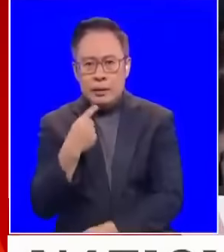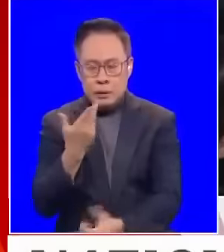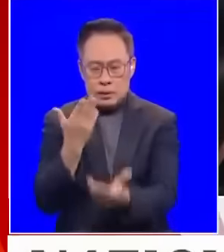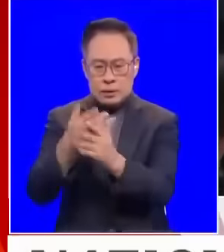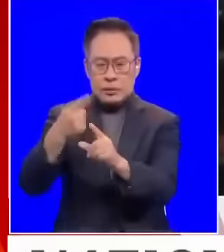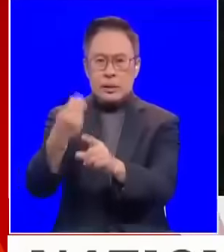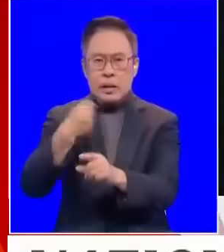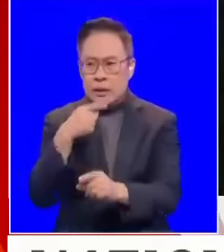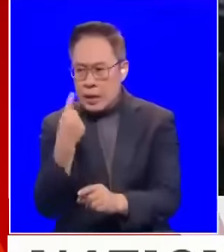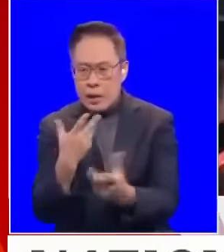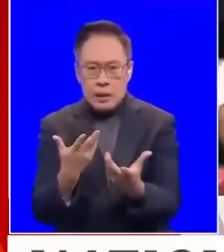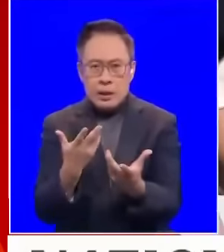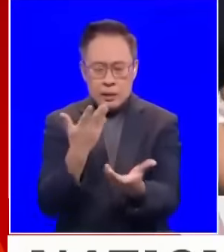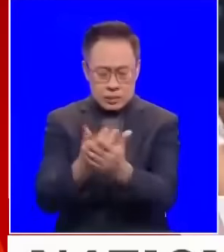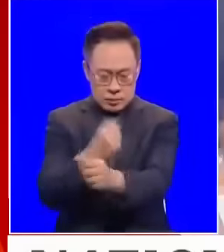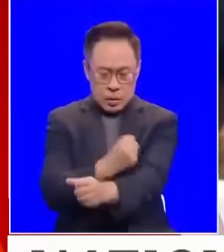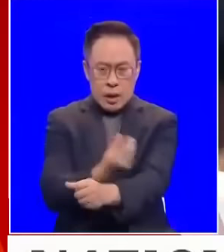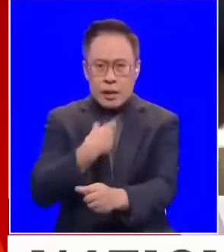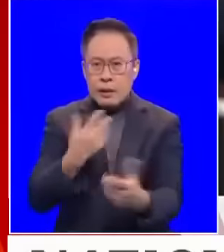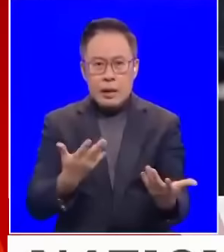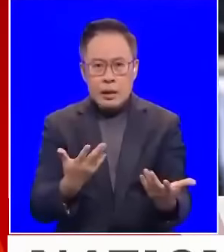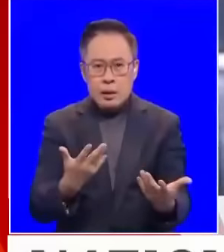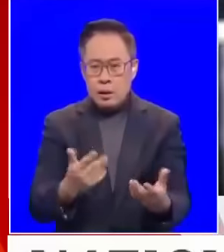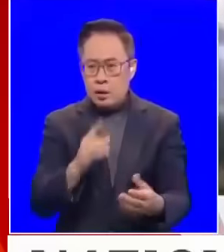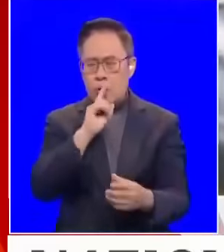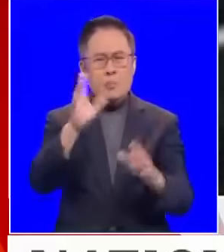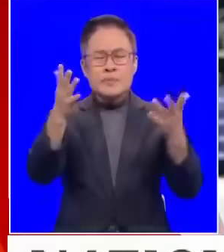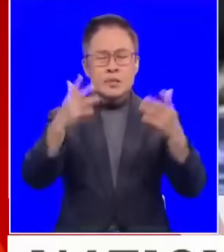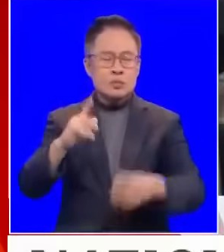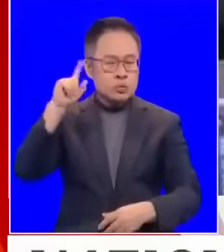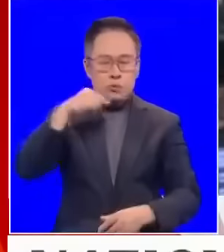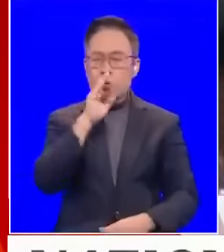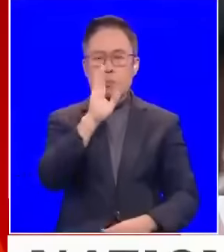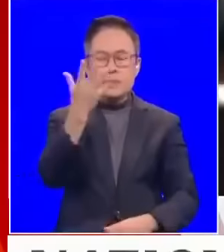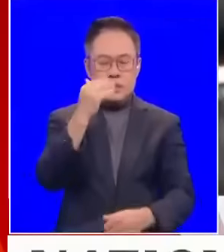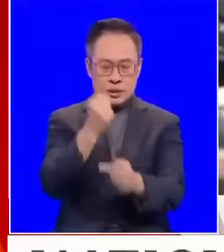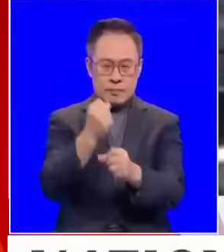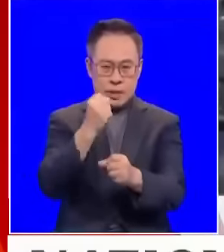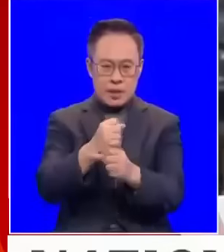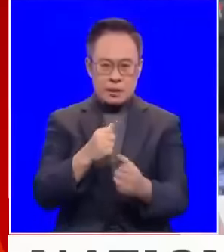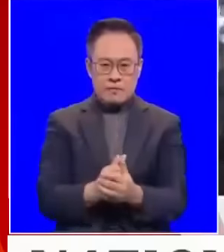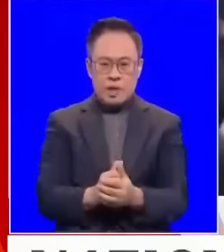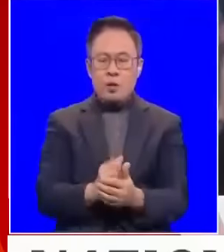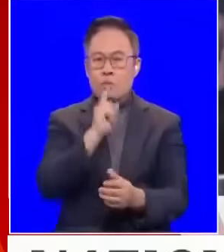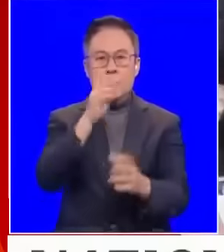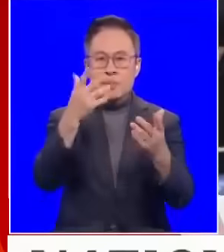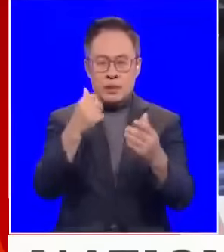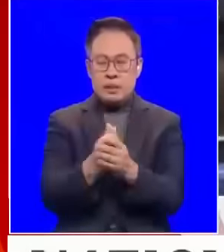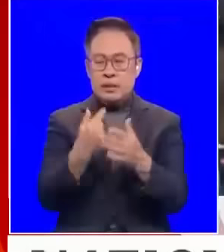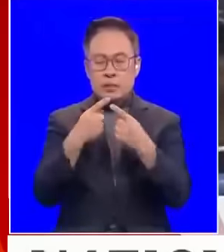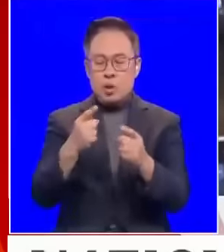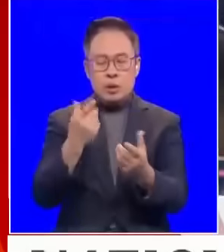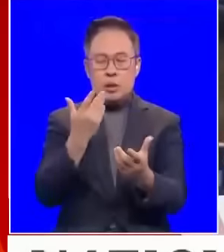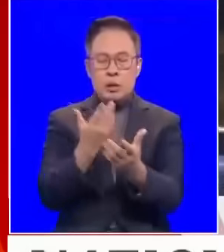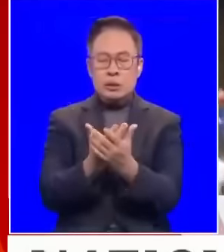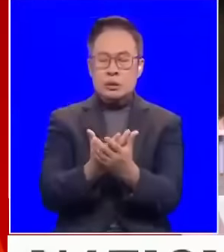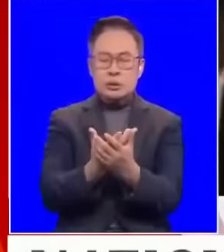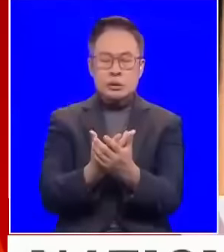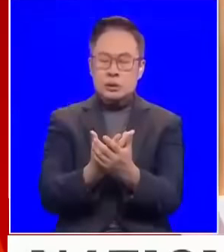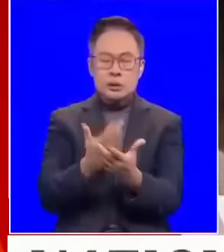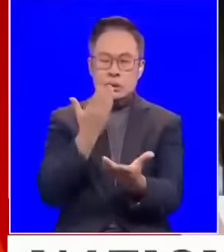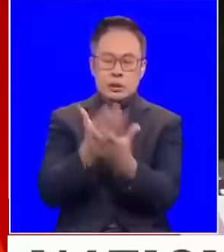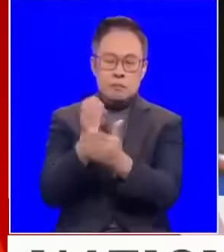แล้วได้อะไรเป็นค่าตอบแทนคุณพัฒน์แกก็เลยบอกว่าแกก็เลยบอกกับผู้เสียหายไปว่าพี่อยากจะบริจาคเท่าไหร่ก็บริจาคมาแล้วเดี๋ยวเงินส่วนนี้จะเอา